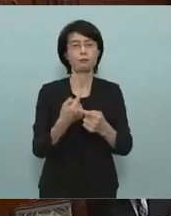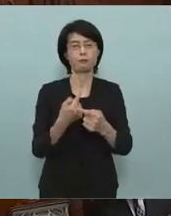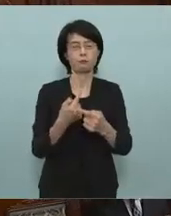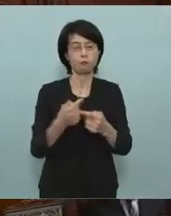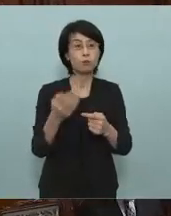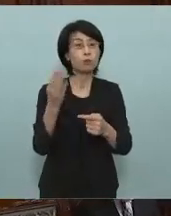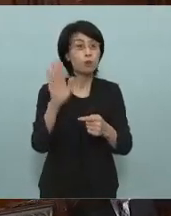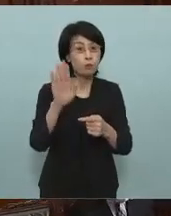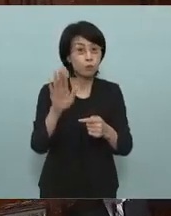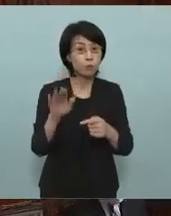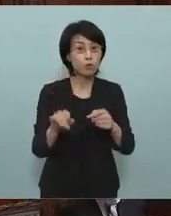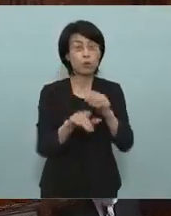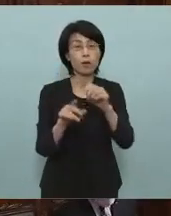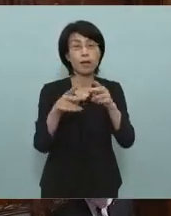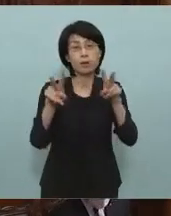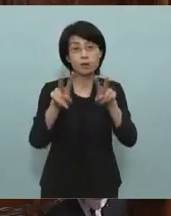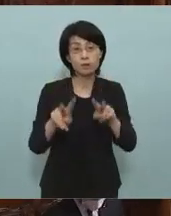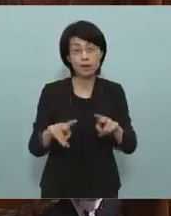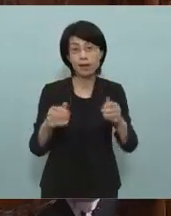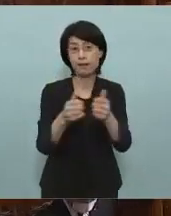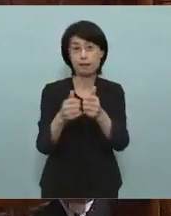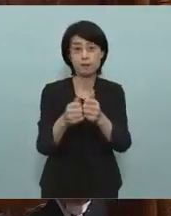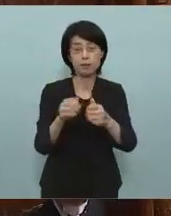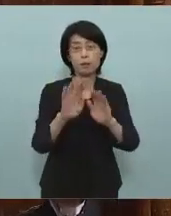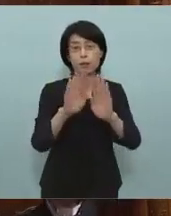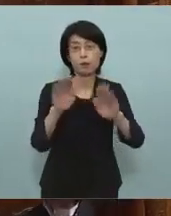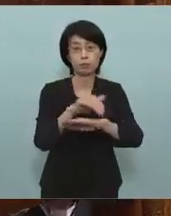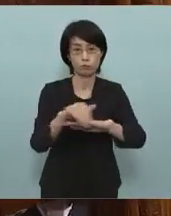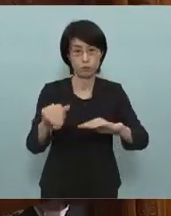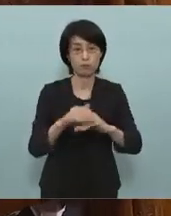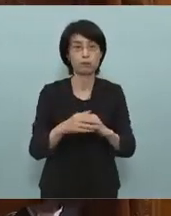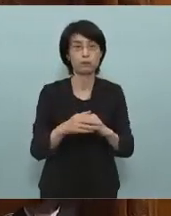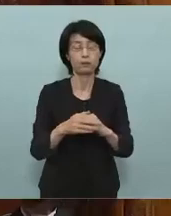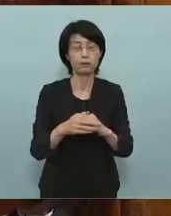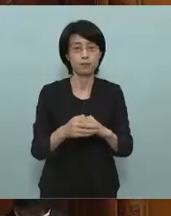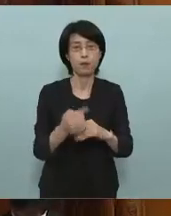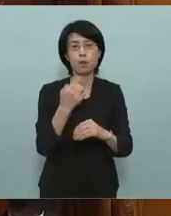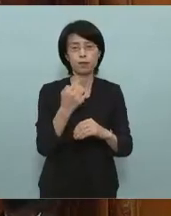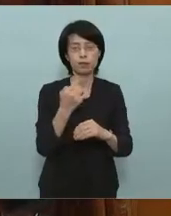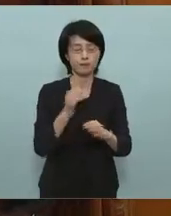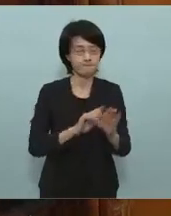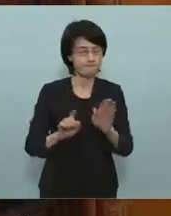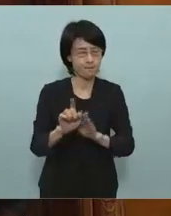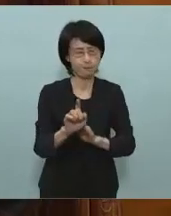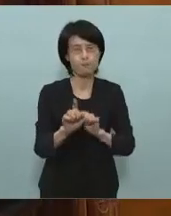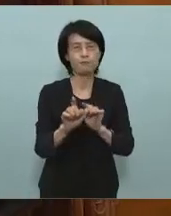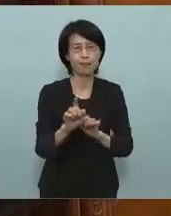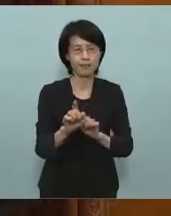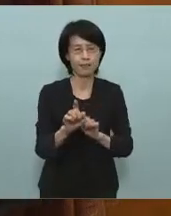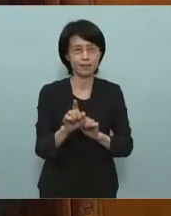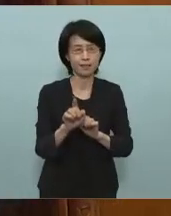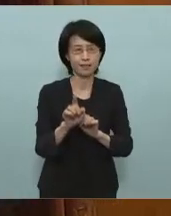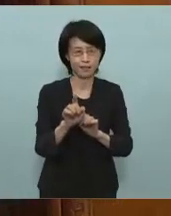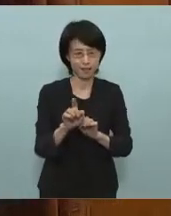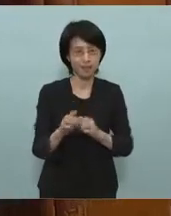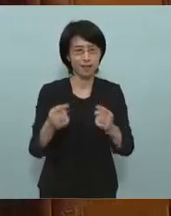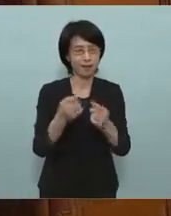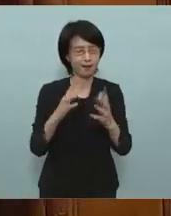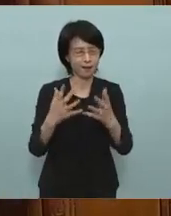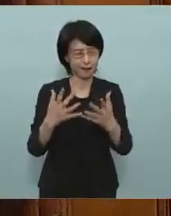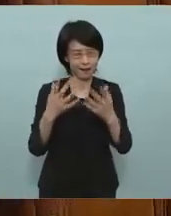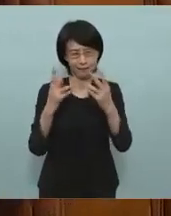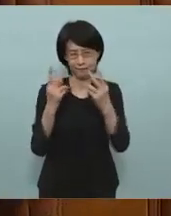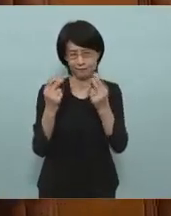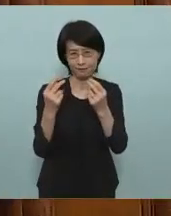議長国として広島でサミットを開催します私自身が先頭に立ち普遍的価値に立脚し